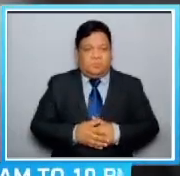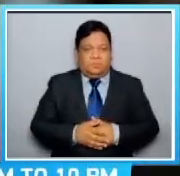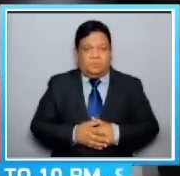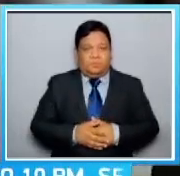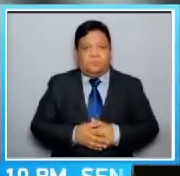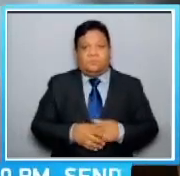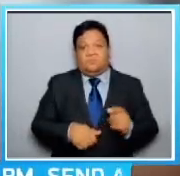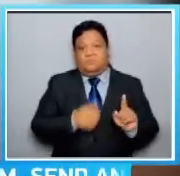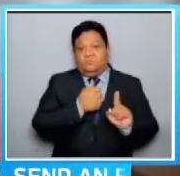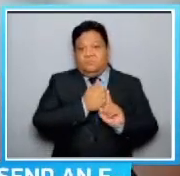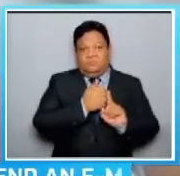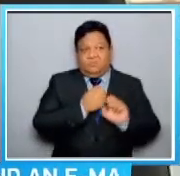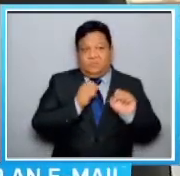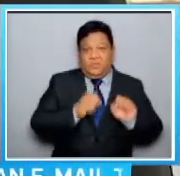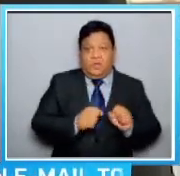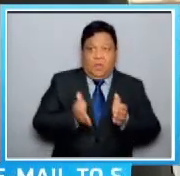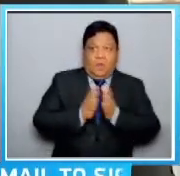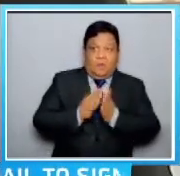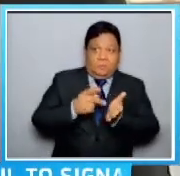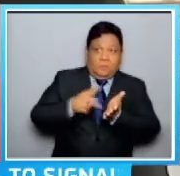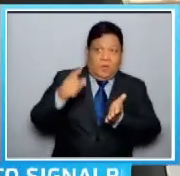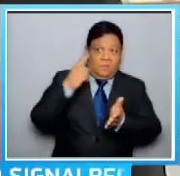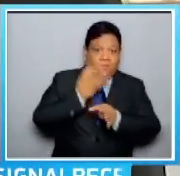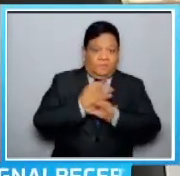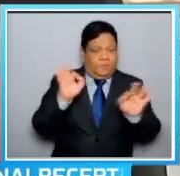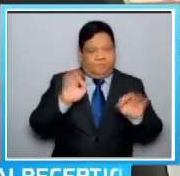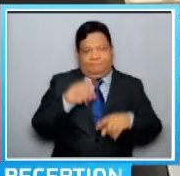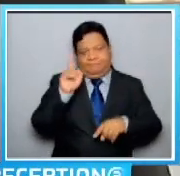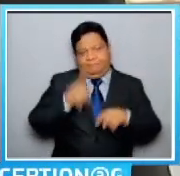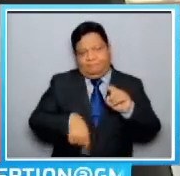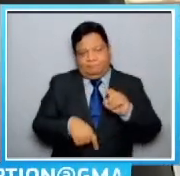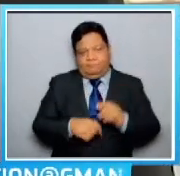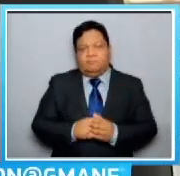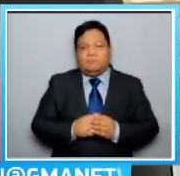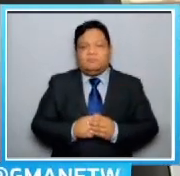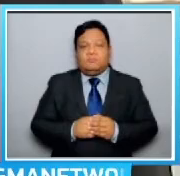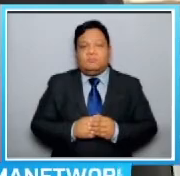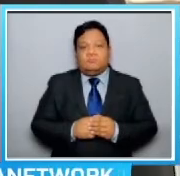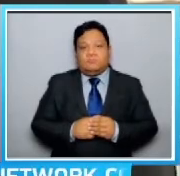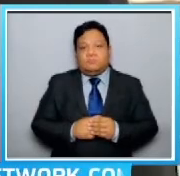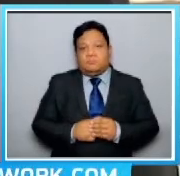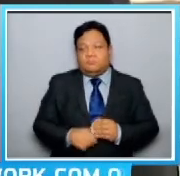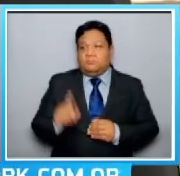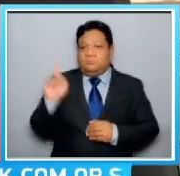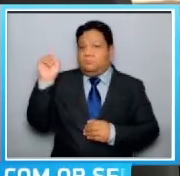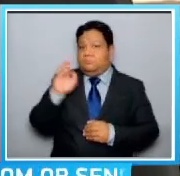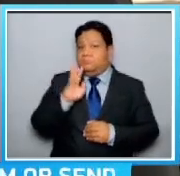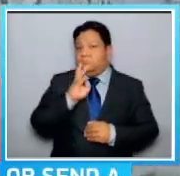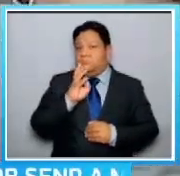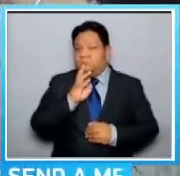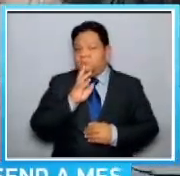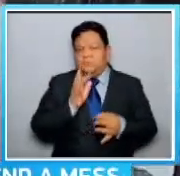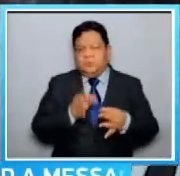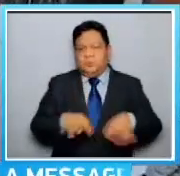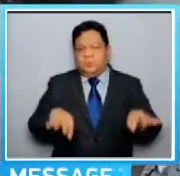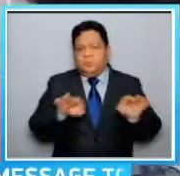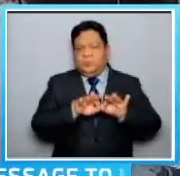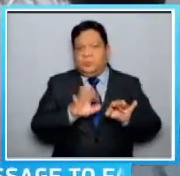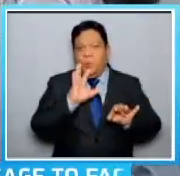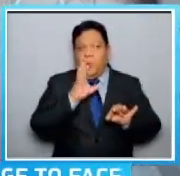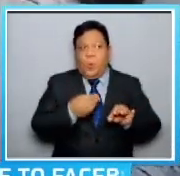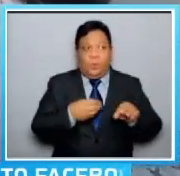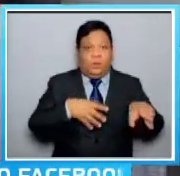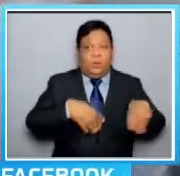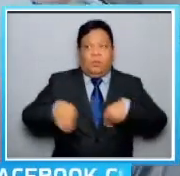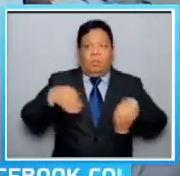reklamo laban sa suspect. Napakahalaga ng mahuli ang mga suspect to create awareness